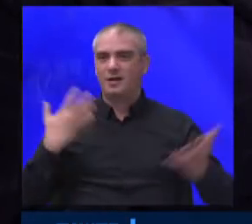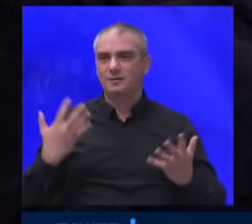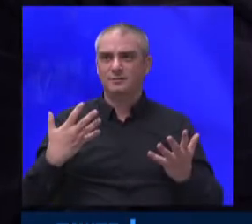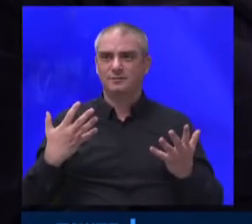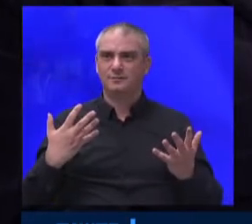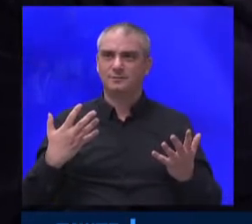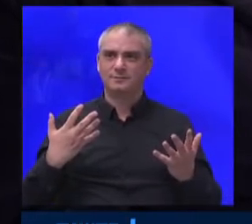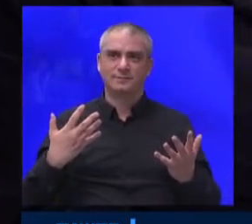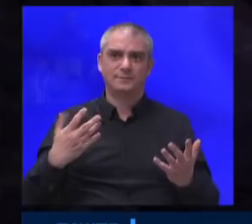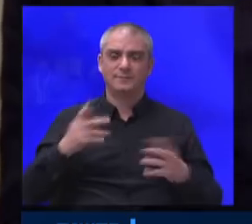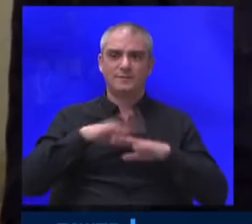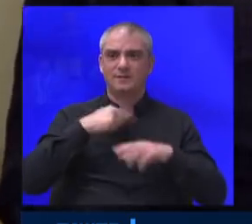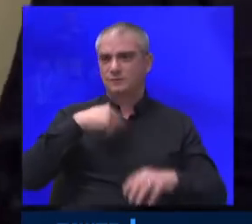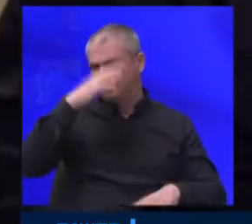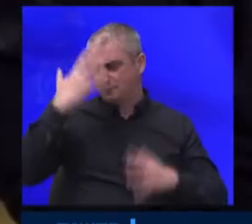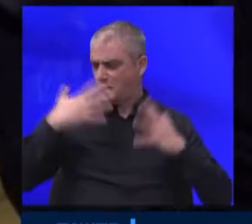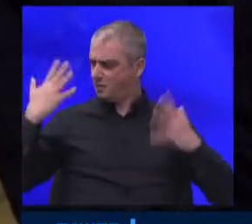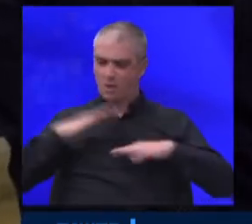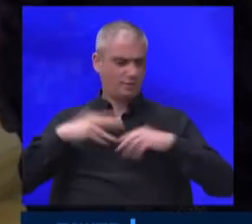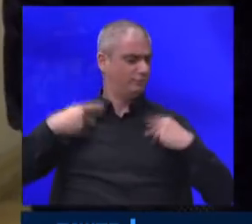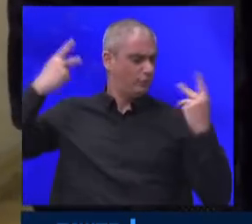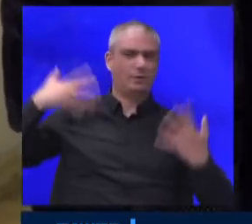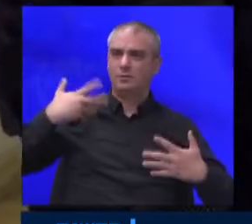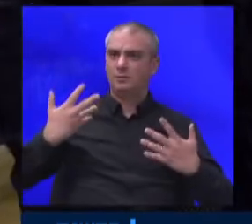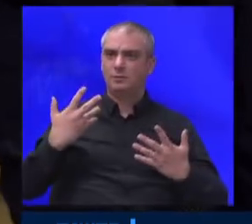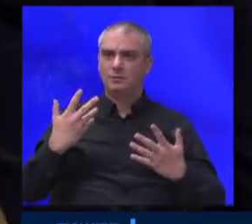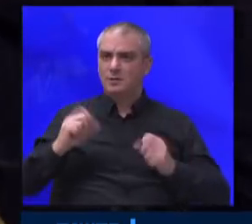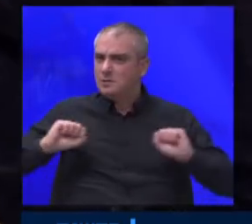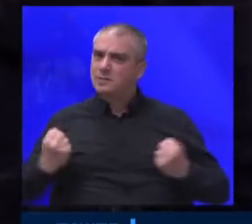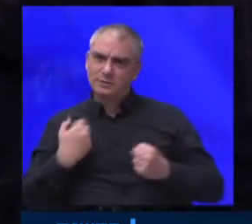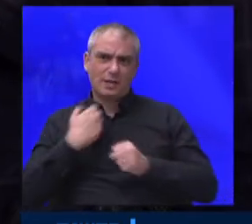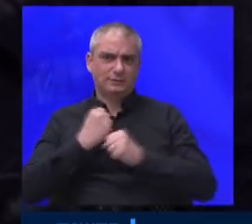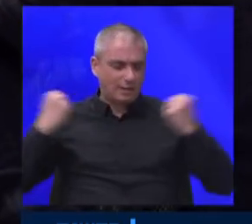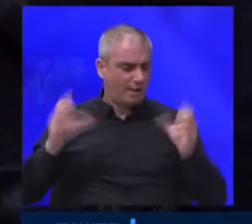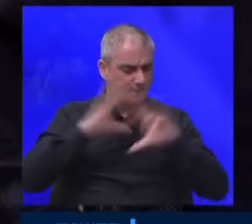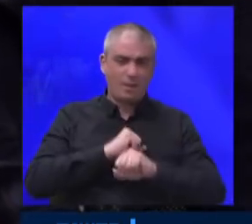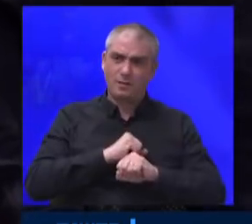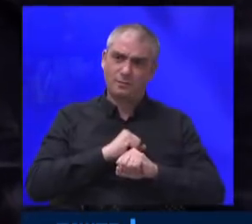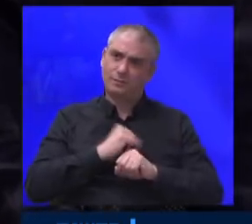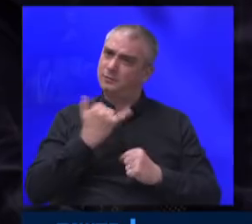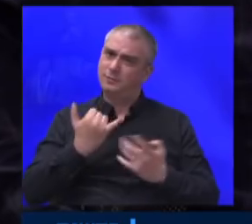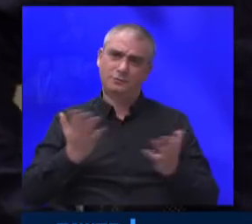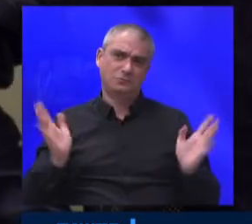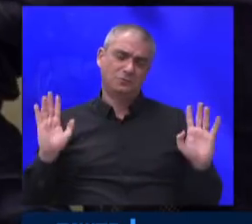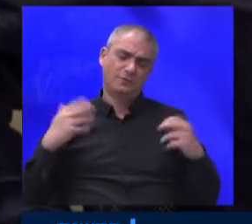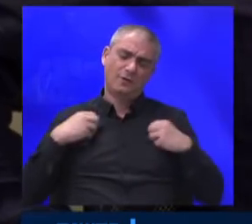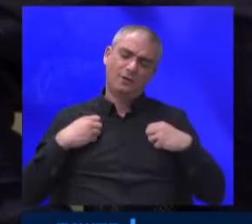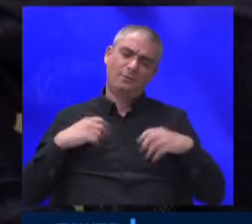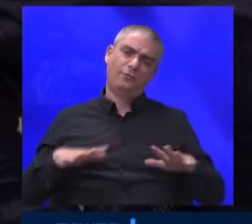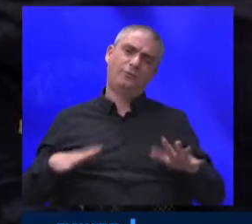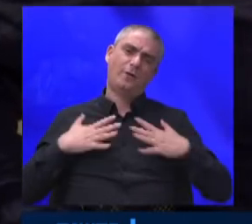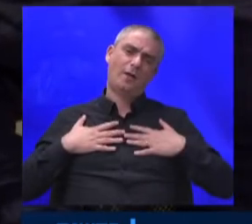התפקיד שלי מספיק גדול, זה, התאמצתי, עשיתי חזרות בלילה. יש עכשיו איזה מין הרפייה כזאת,